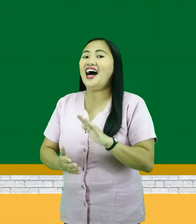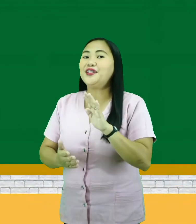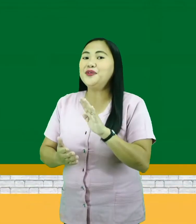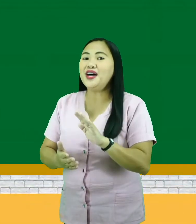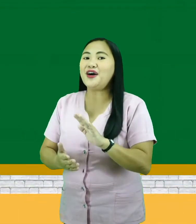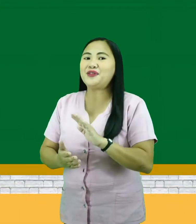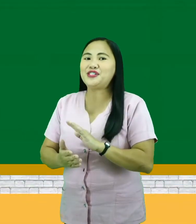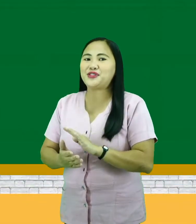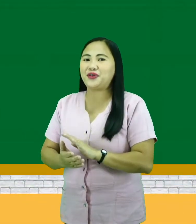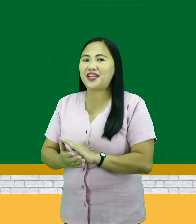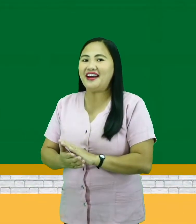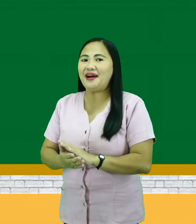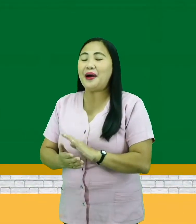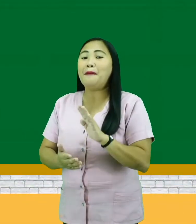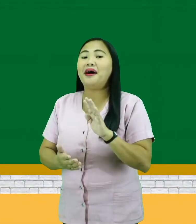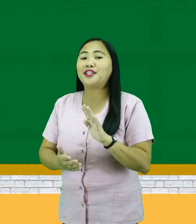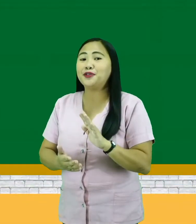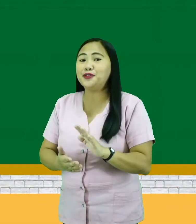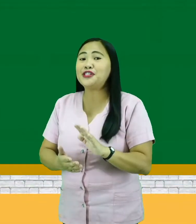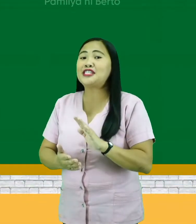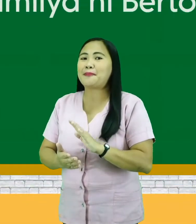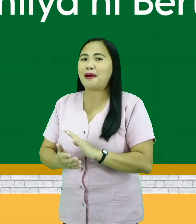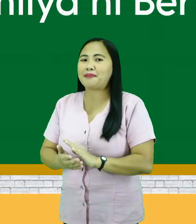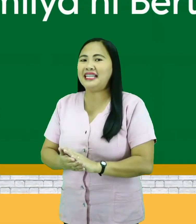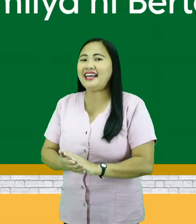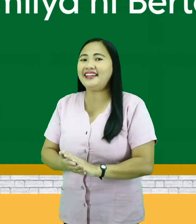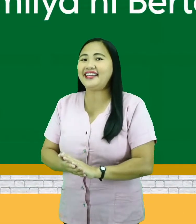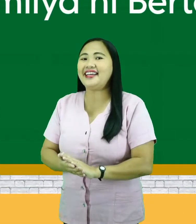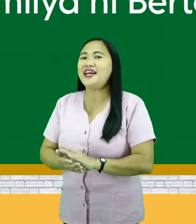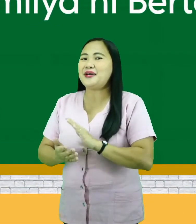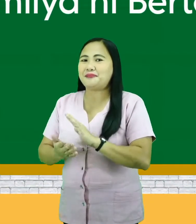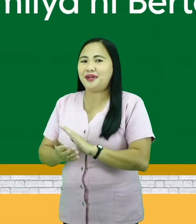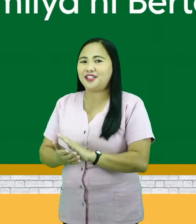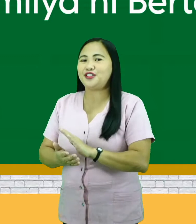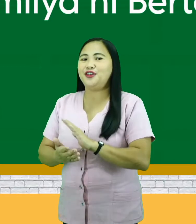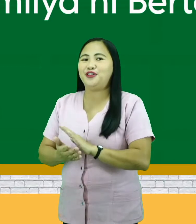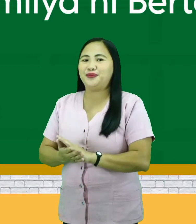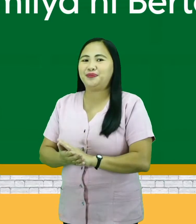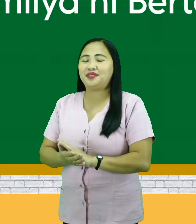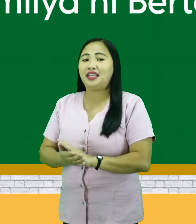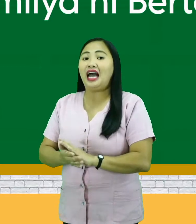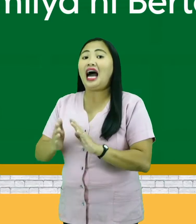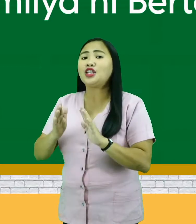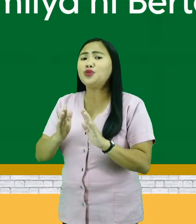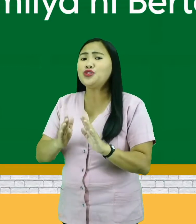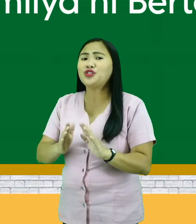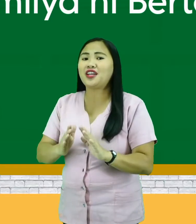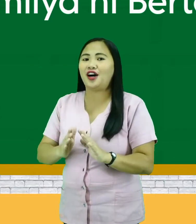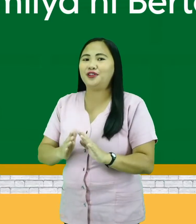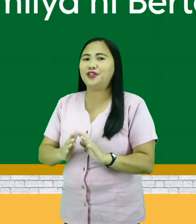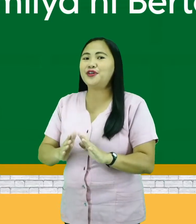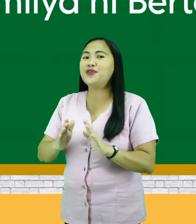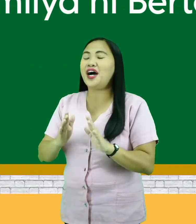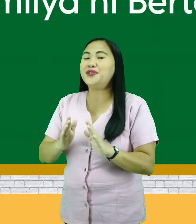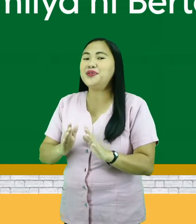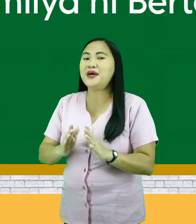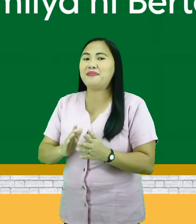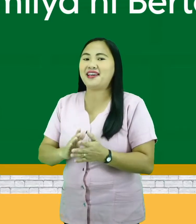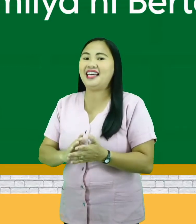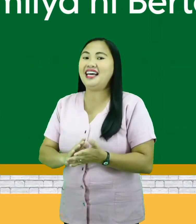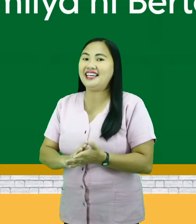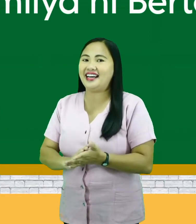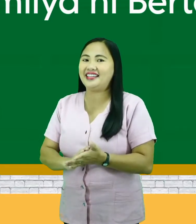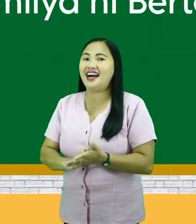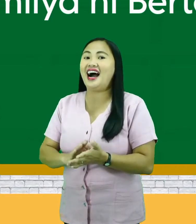Karon, aduna ako istorya mahitungod sa pamilya ni Berto. Atong sa taon kung aduna